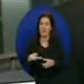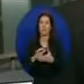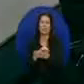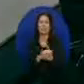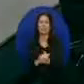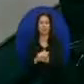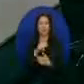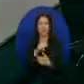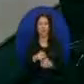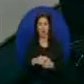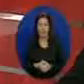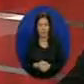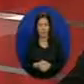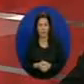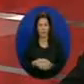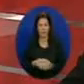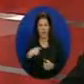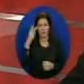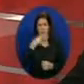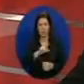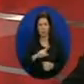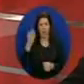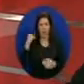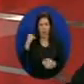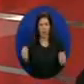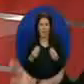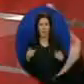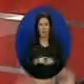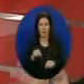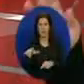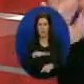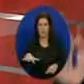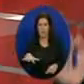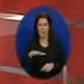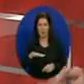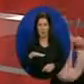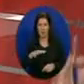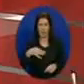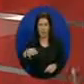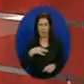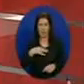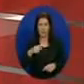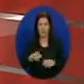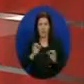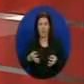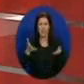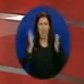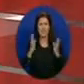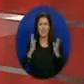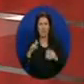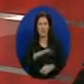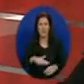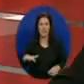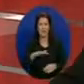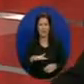שלום רב. קודם כל, אני מבין שעוד לא היה דבר כזה באזור שלנו, מבחינת אסון מכונן אקולוגי בסדר גודל כזה, כבר